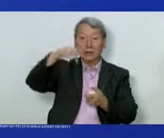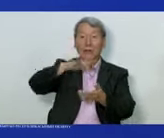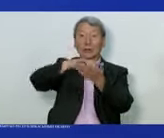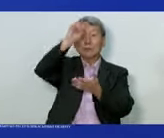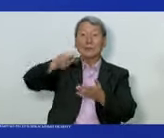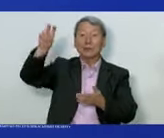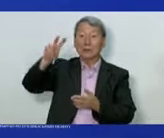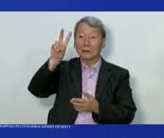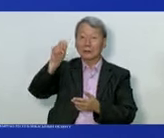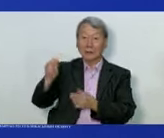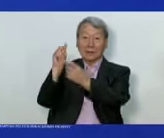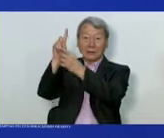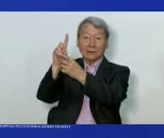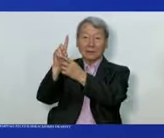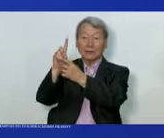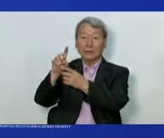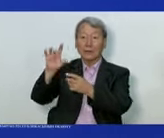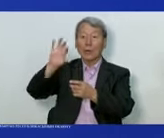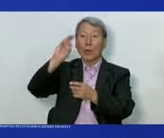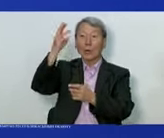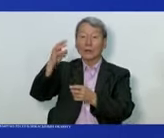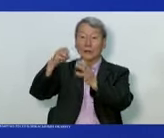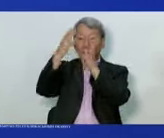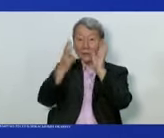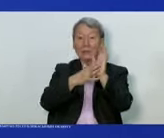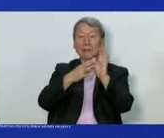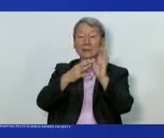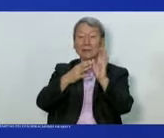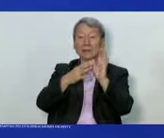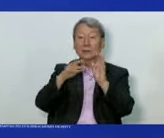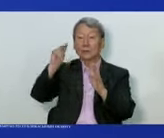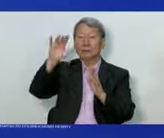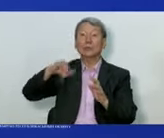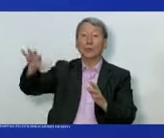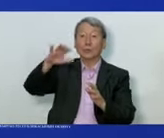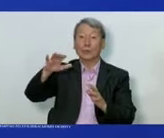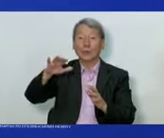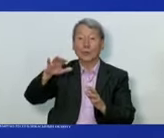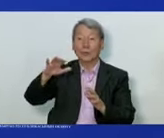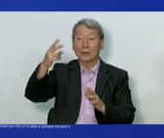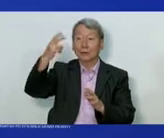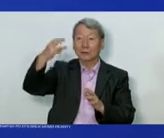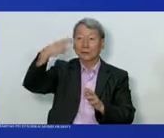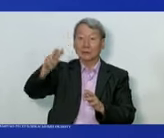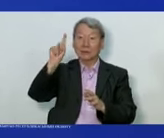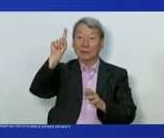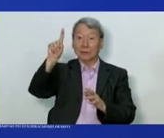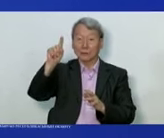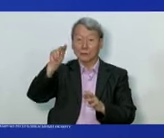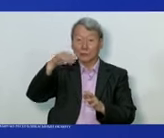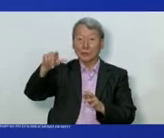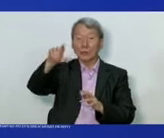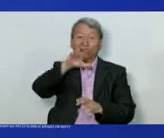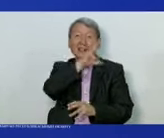в городе Бишкек 211 случаев, в городе Ош 19 случаев, в Чуйской области 231 случай,